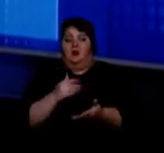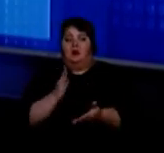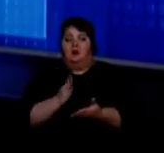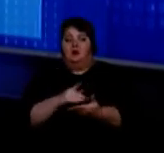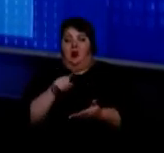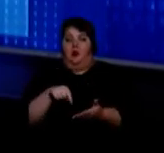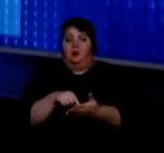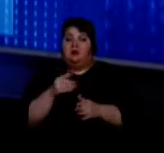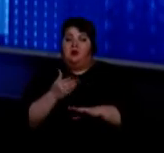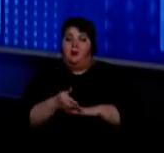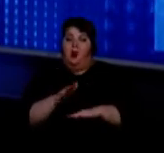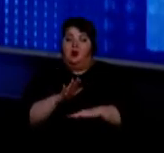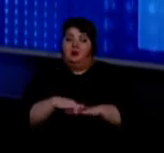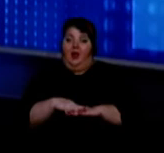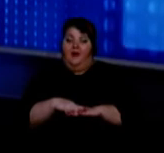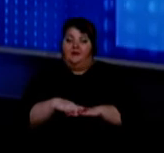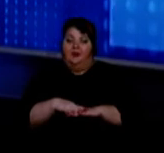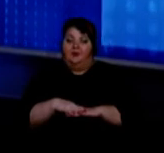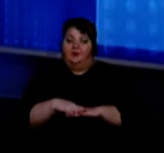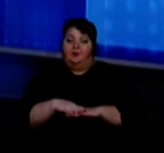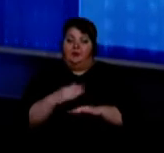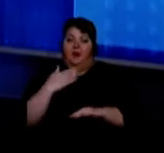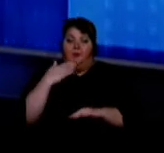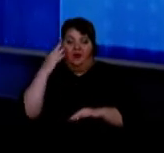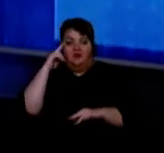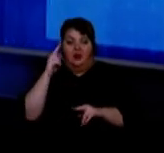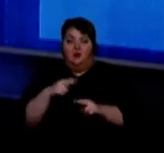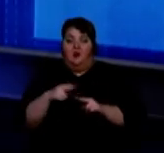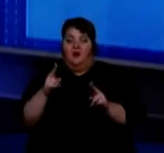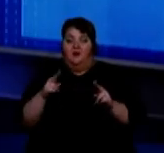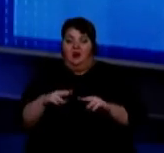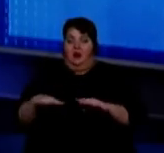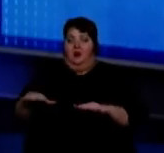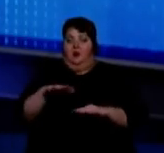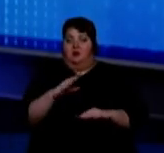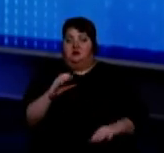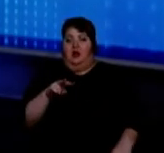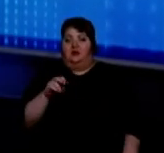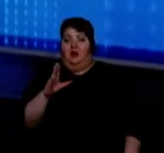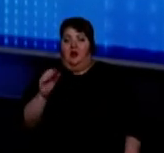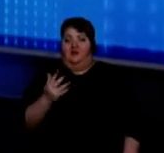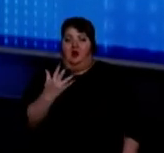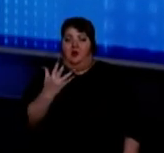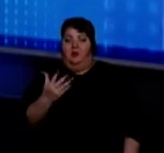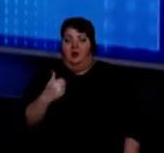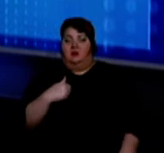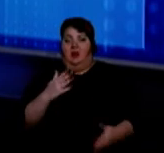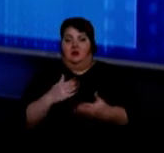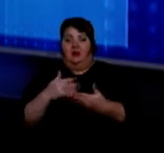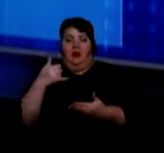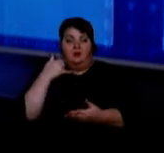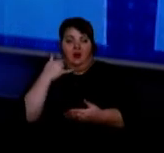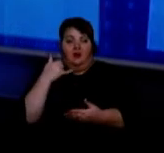знаходимося в місті Полтава, на Південному вокзалі, площа Слави, 5. У нас є